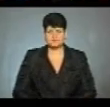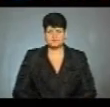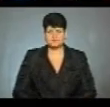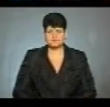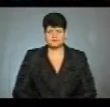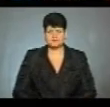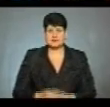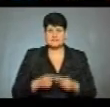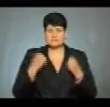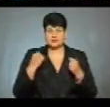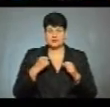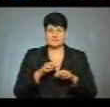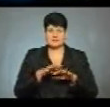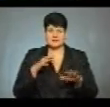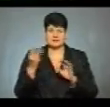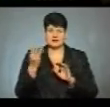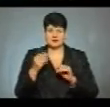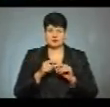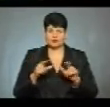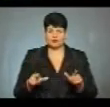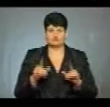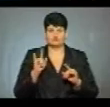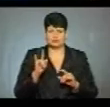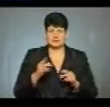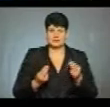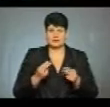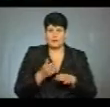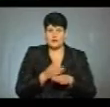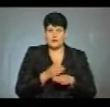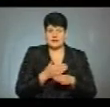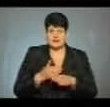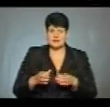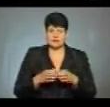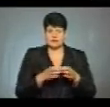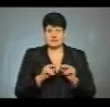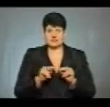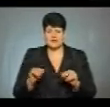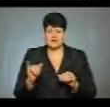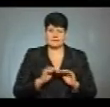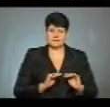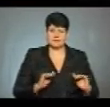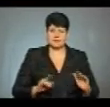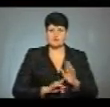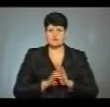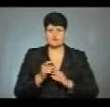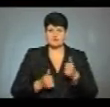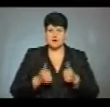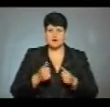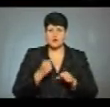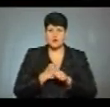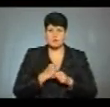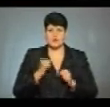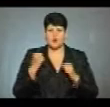Це спортивний зал 3-ї школи. Тут учасники крутих ігор поділились на команди вчителів та учнів. Перед початком змагань роблять